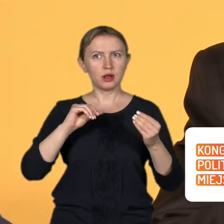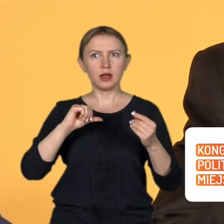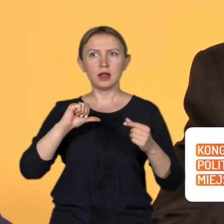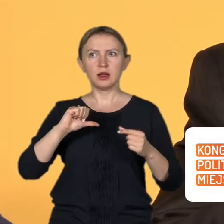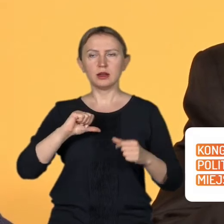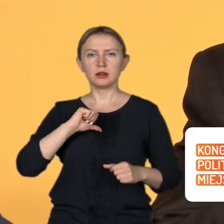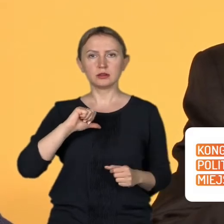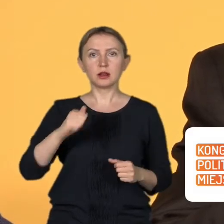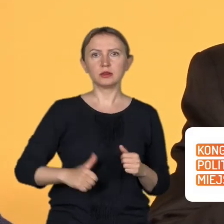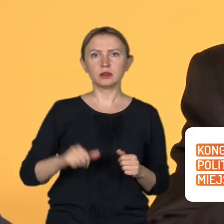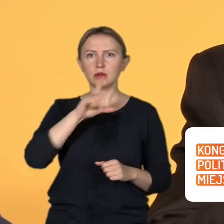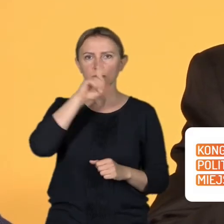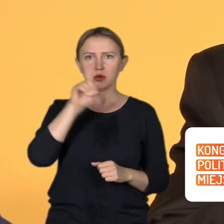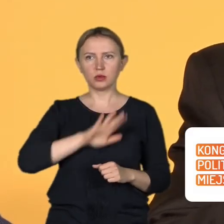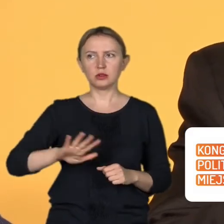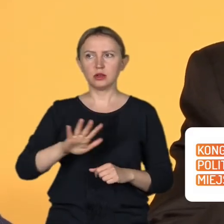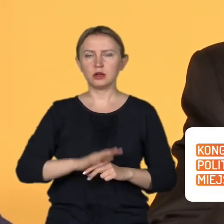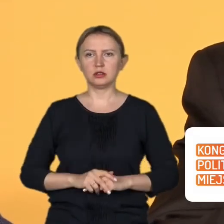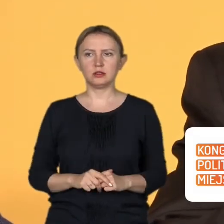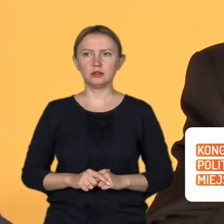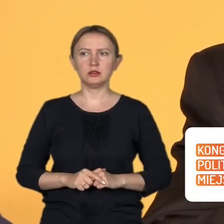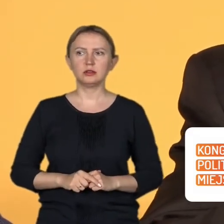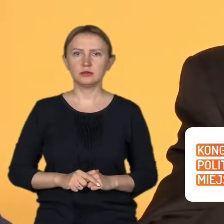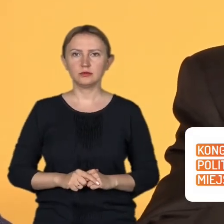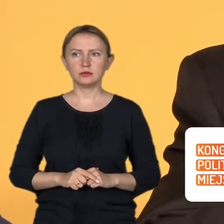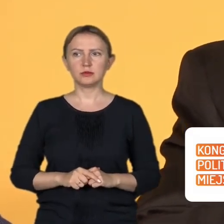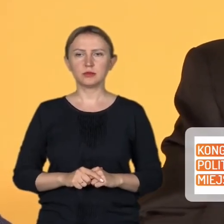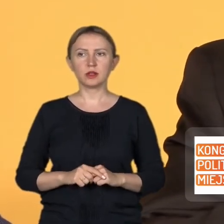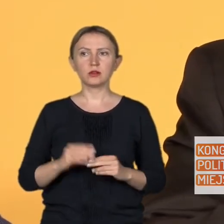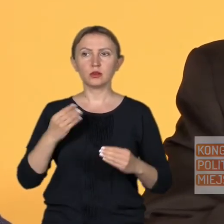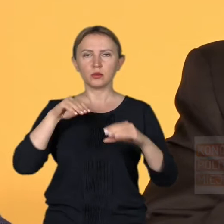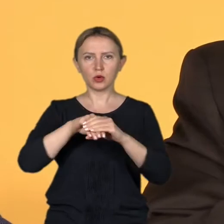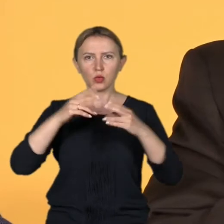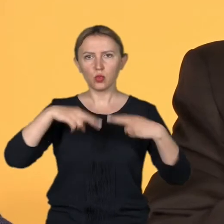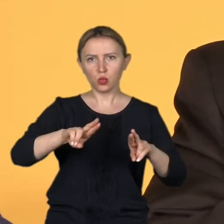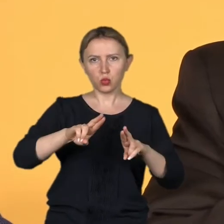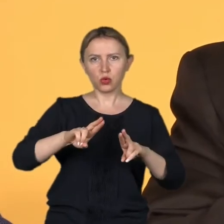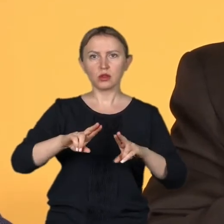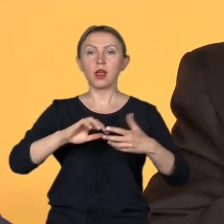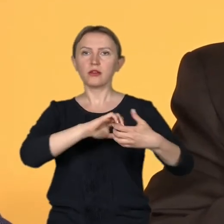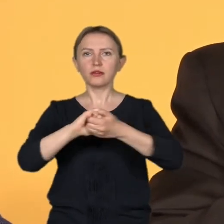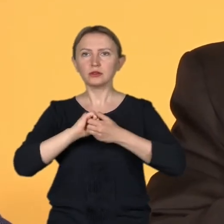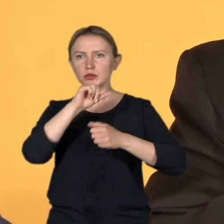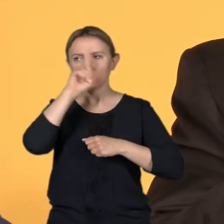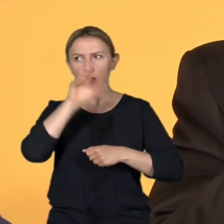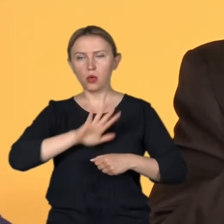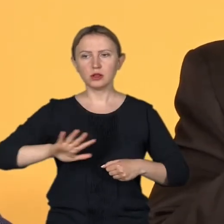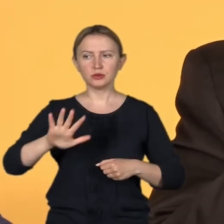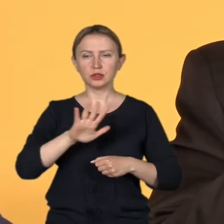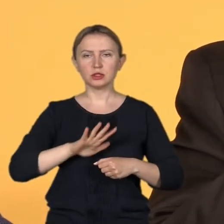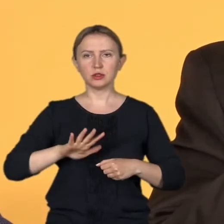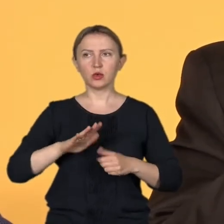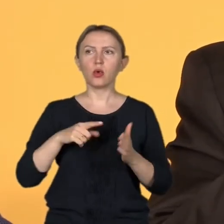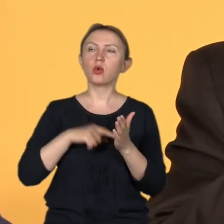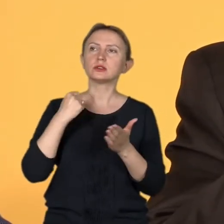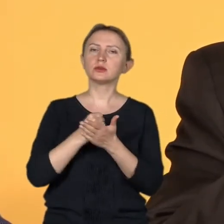kapitału społecznego, czyli tej sieci wzajemnego zaufania, tej sieci partycypacji, tych więzi społecznych. Jeżeli